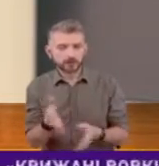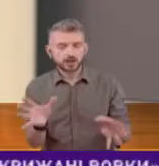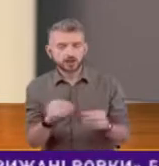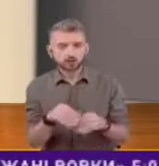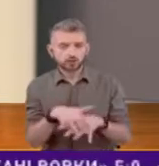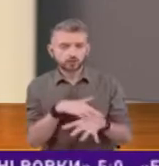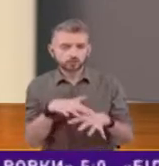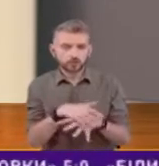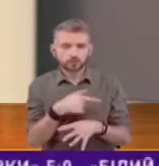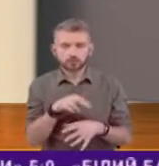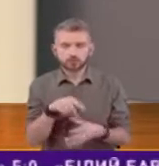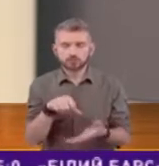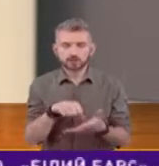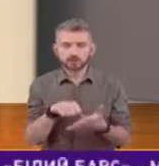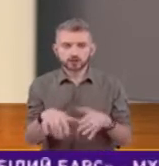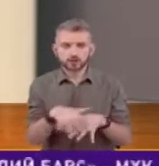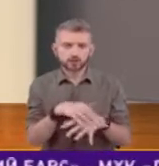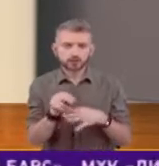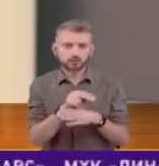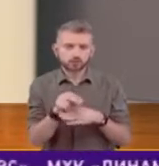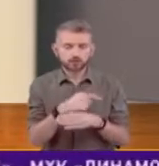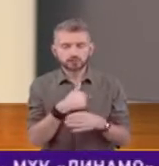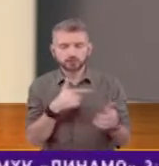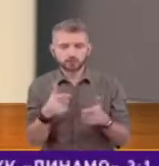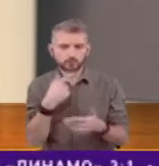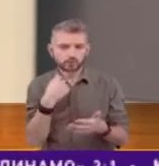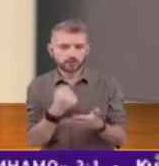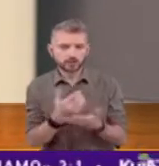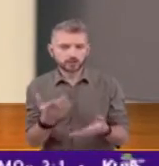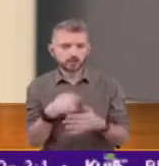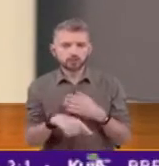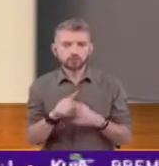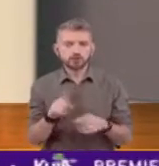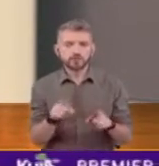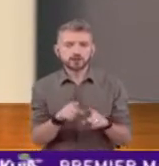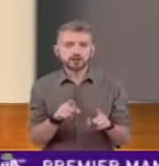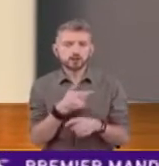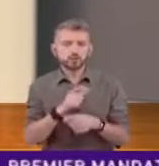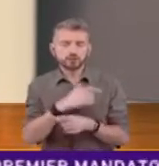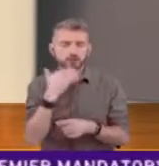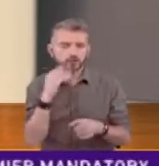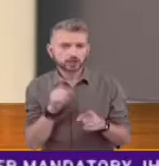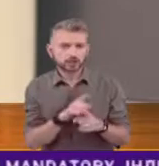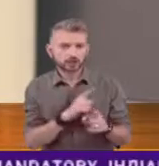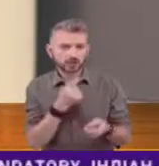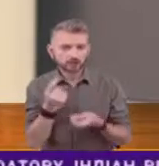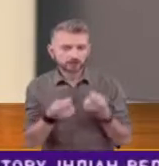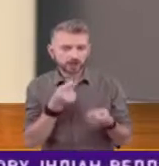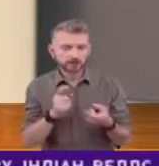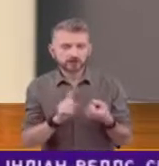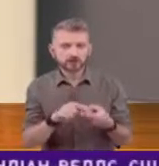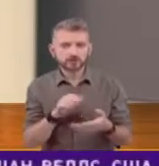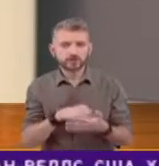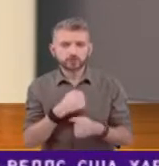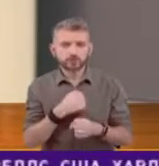з громадою, а ми як представники громади, поправити, а ми вже готові їх ухвалити. Тому що все-таки дуже багато таких аспектів залежить, ну, від